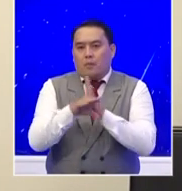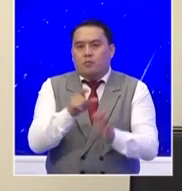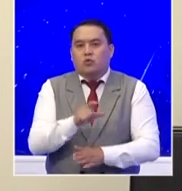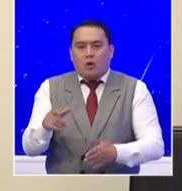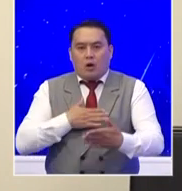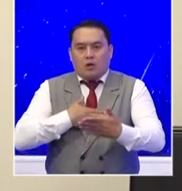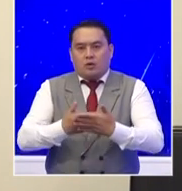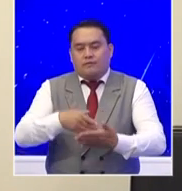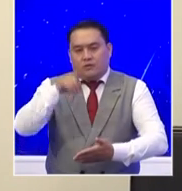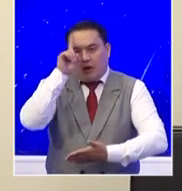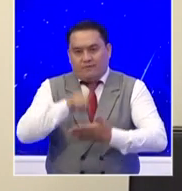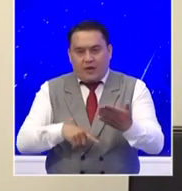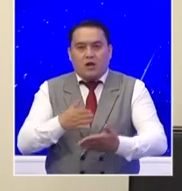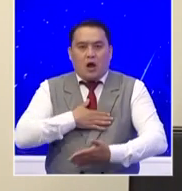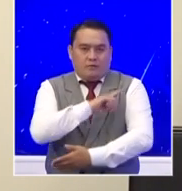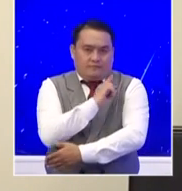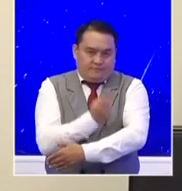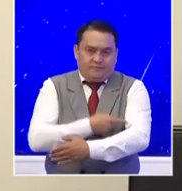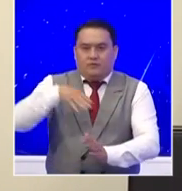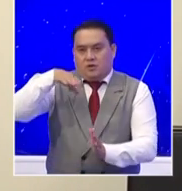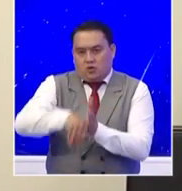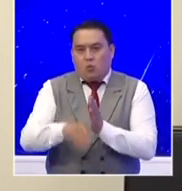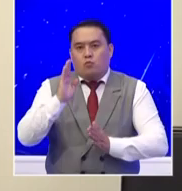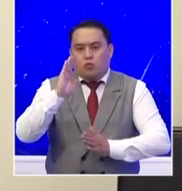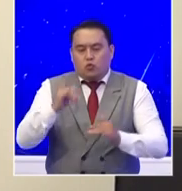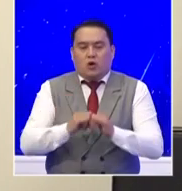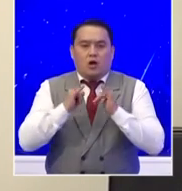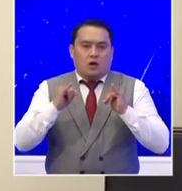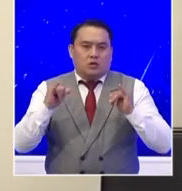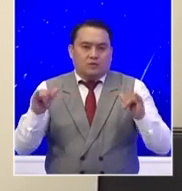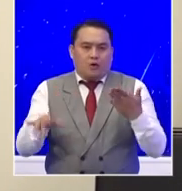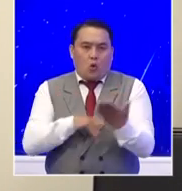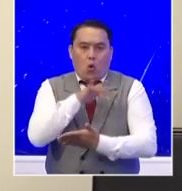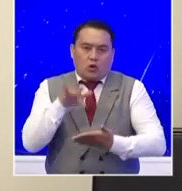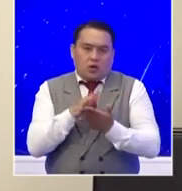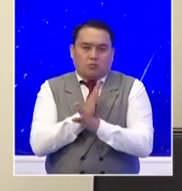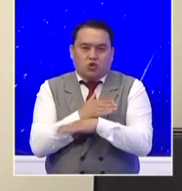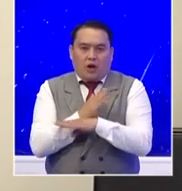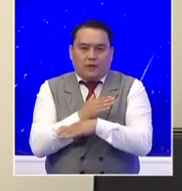за оказанное доверие. Я приложу все усилия для дальнейшего развития города Капшигай.